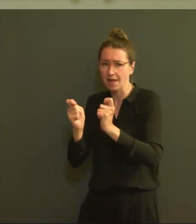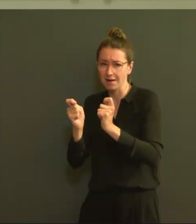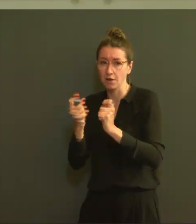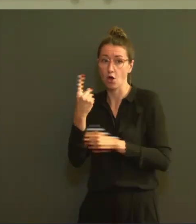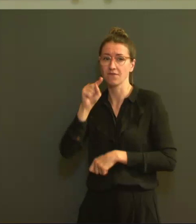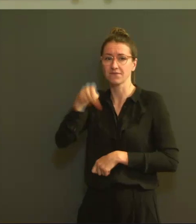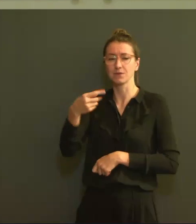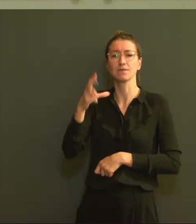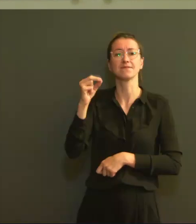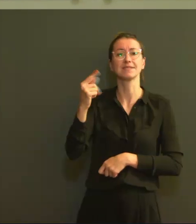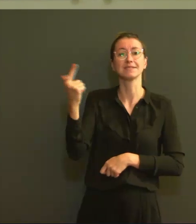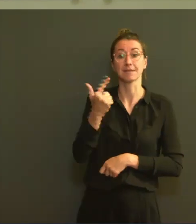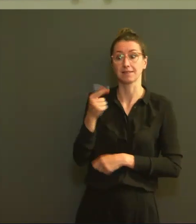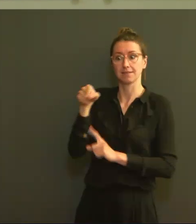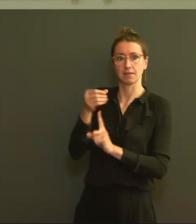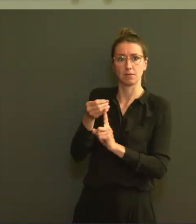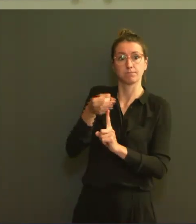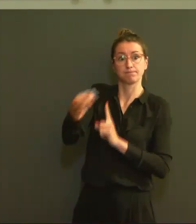intervalle de confiance assez large.